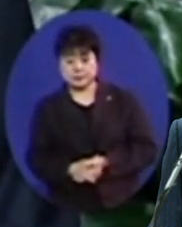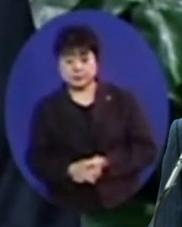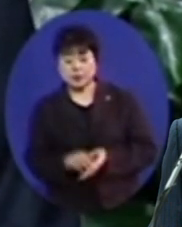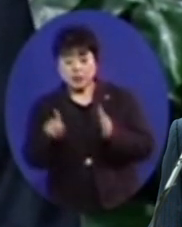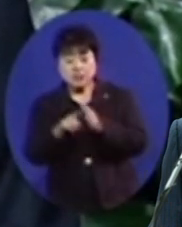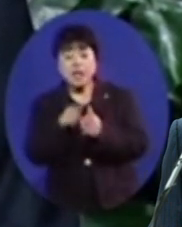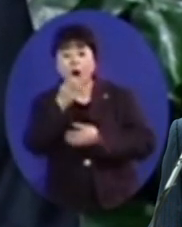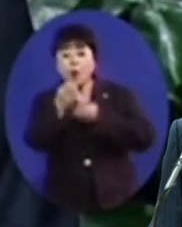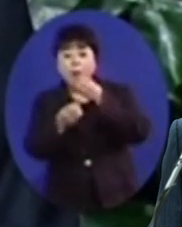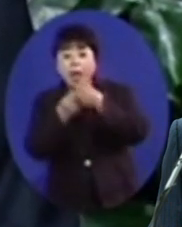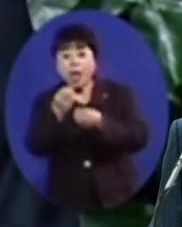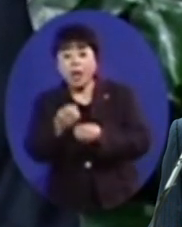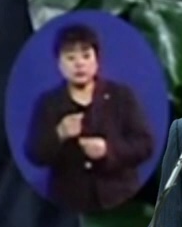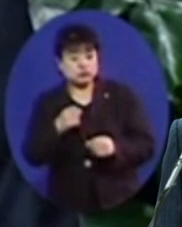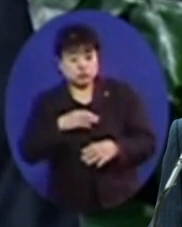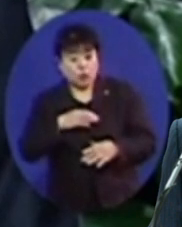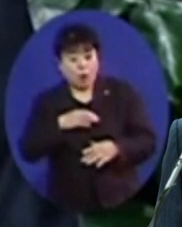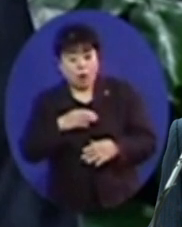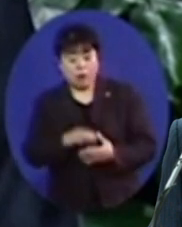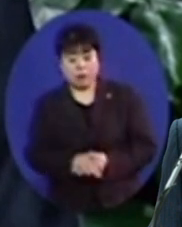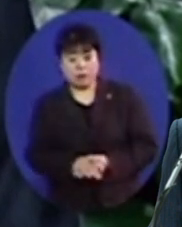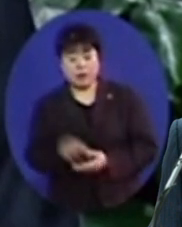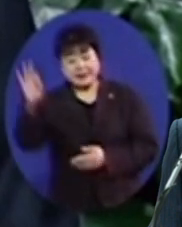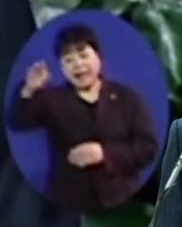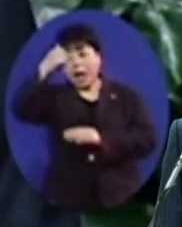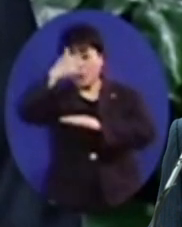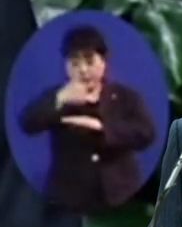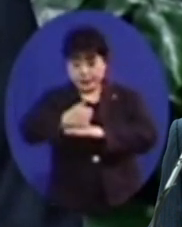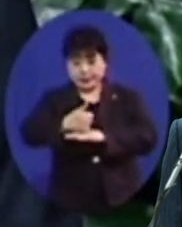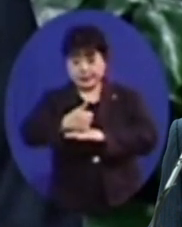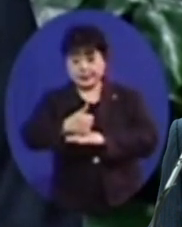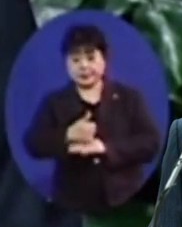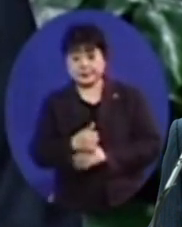신앙의 고백이라는 것이 얼마나 무섭습니까? 다윗은